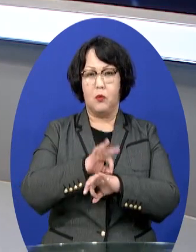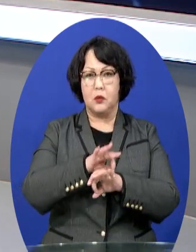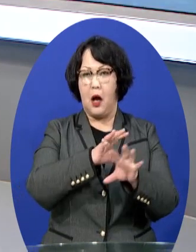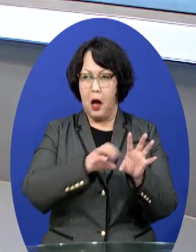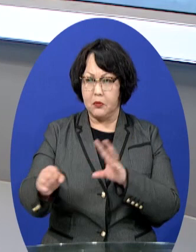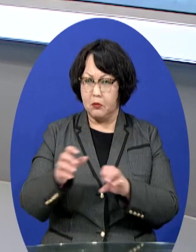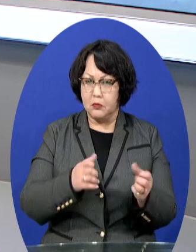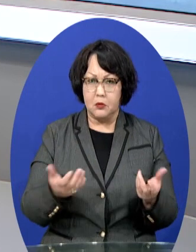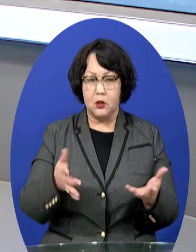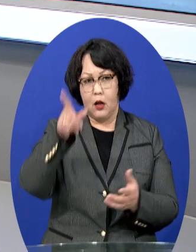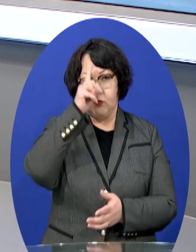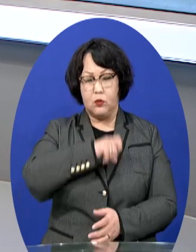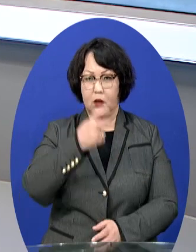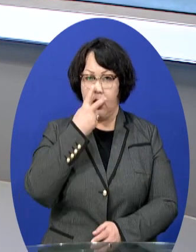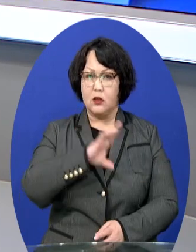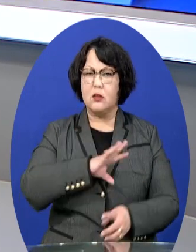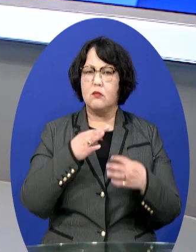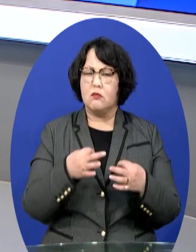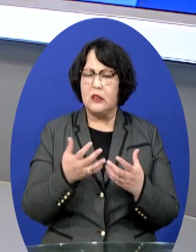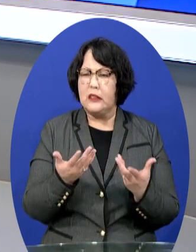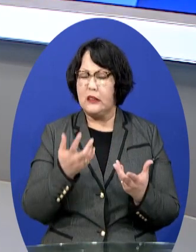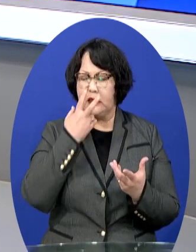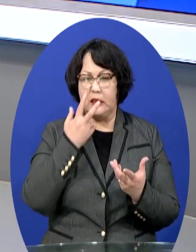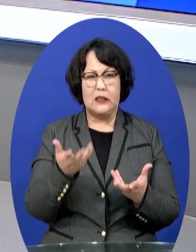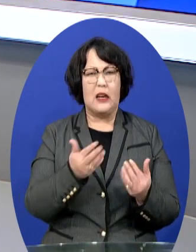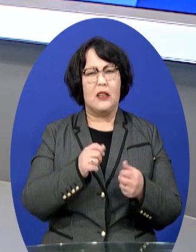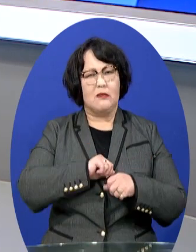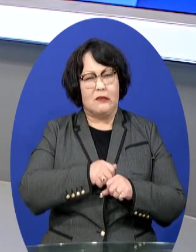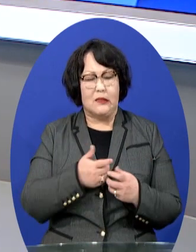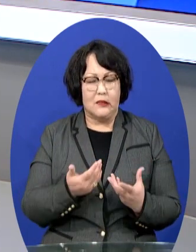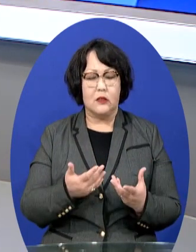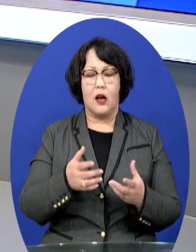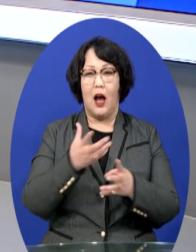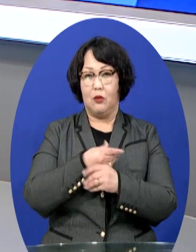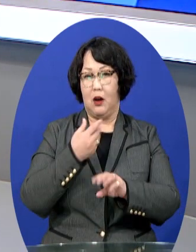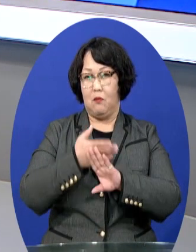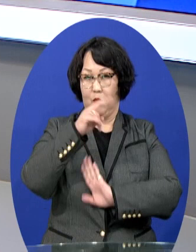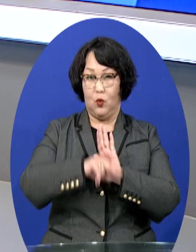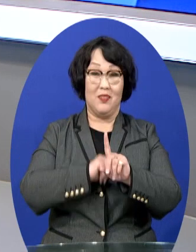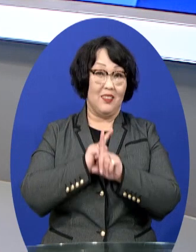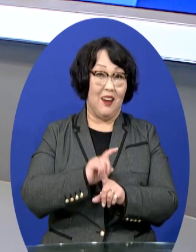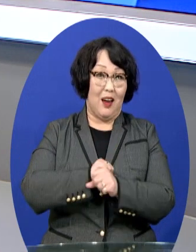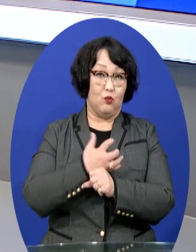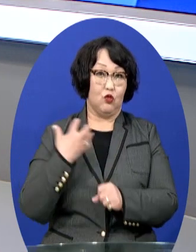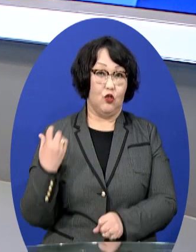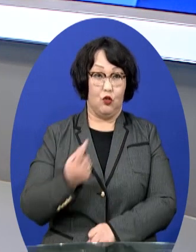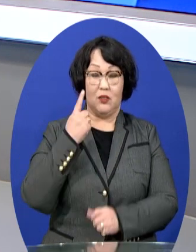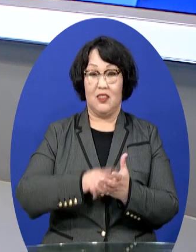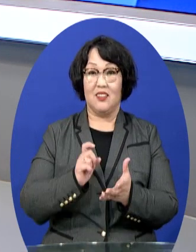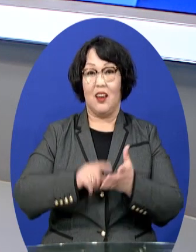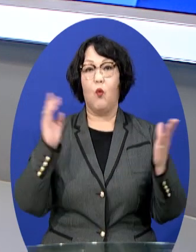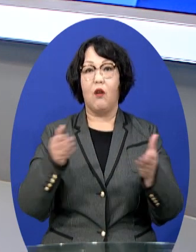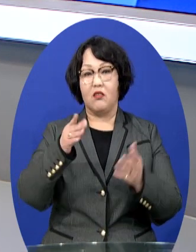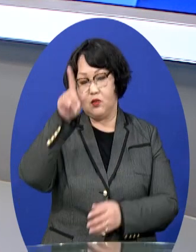байгууллага ажиллагсад цар тахлыг хамтдаа даван туулъя, хариуцлагаан ухамсарлаж, халдвар хамгааллын дэглэмээ чанд сай хий гэж уриалж байна.